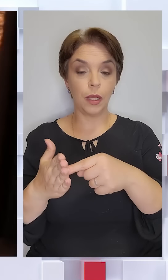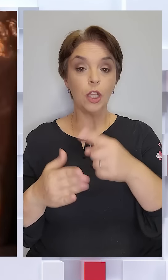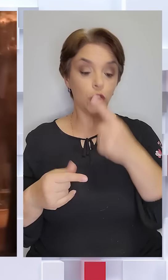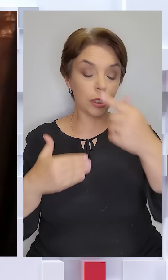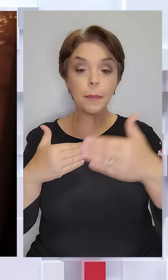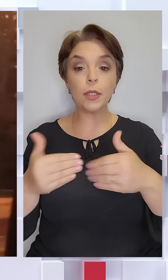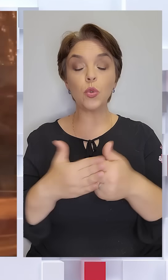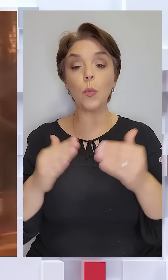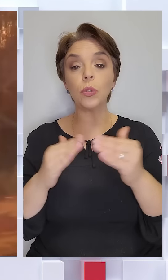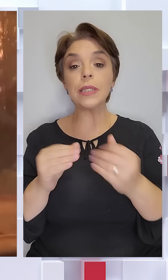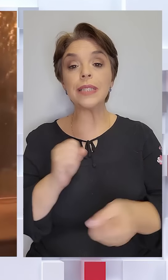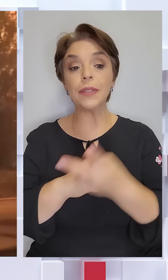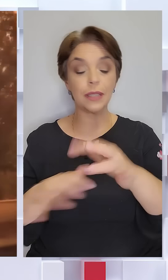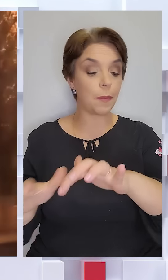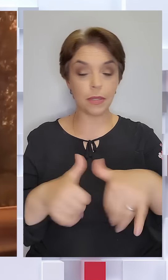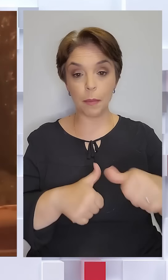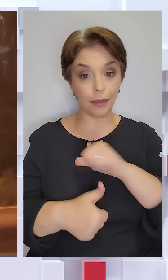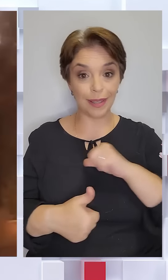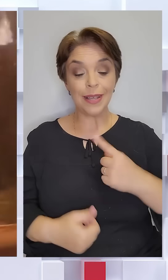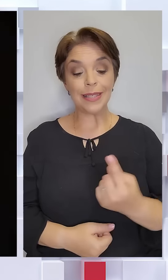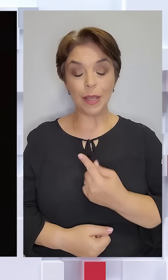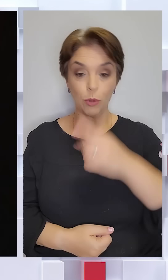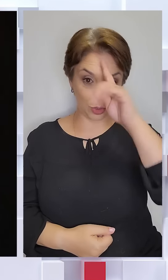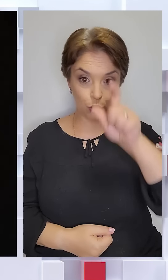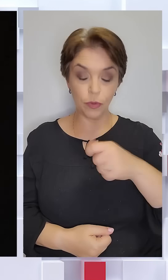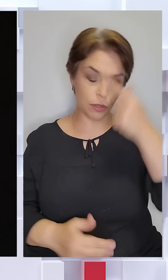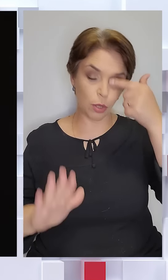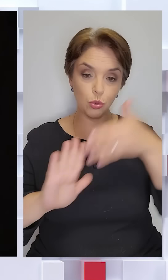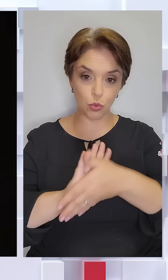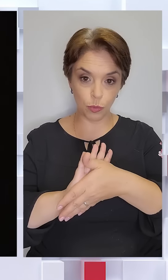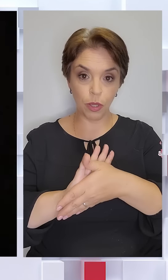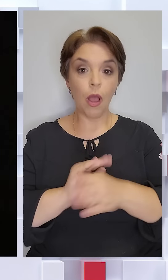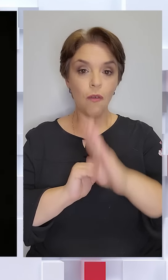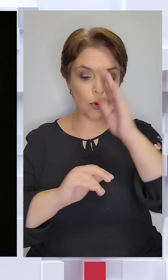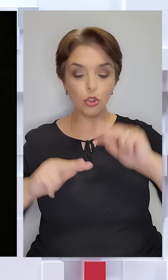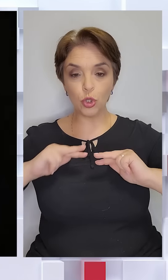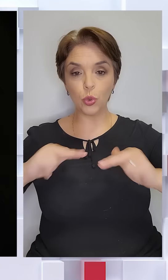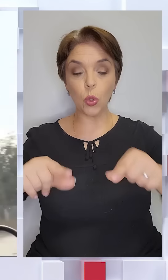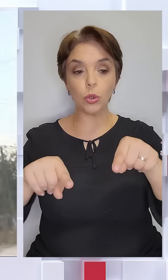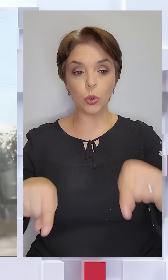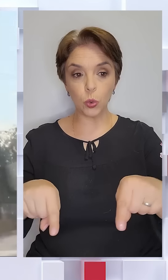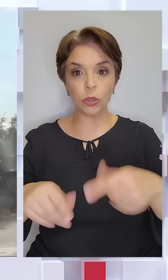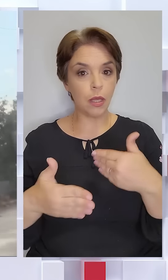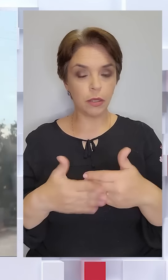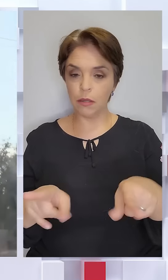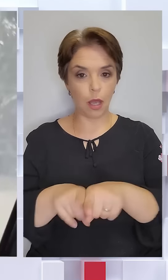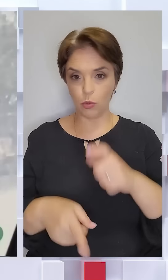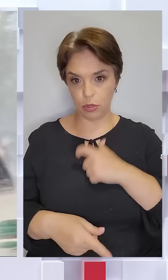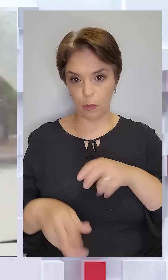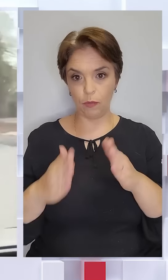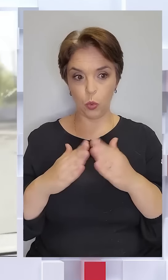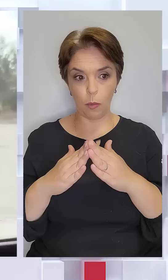Ще на під'їзді до будинку, звідки треба було забрати самотнього літнього чоловіка, стало зрозуміло, ворожі дрони тут, ніби у себе